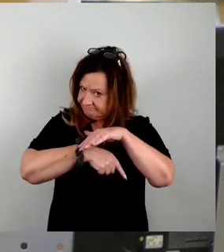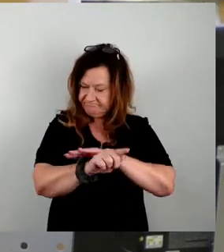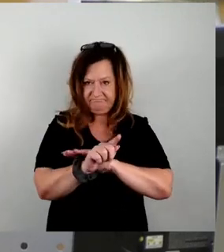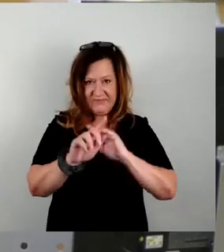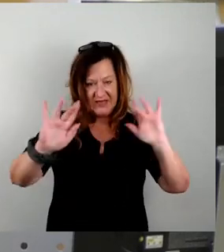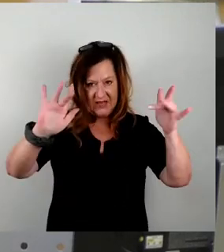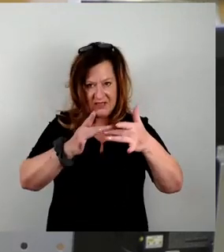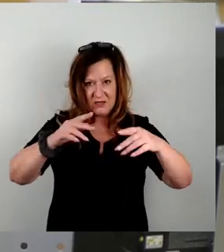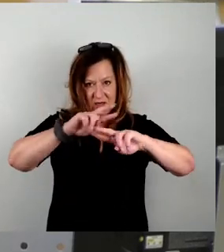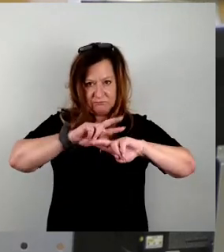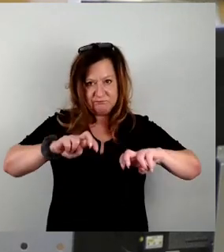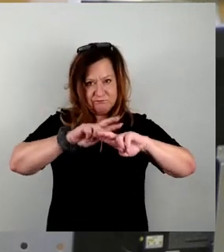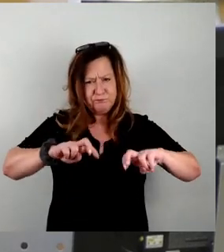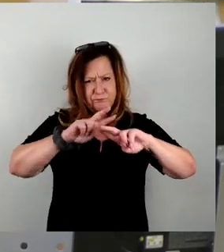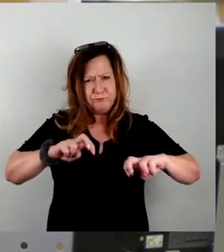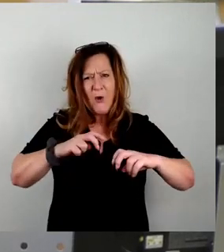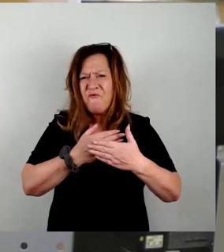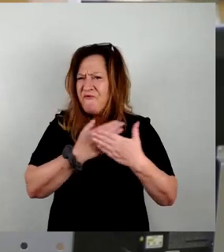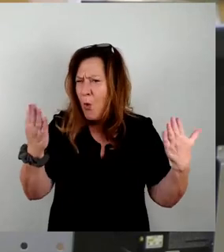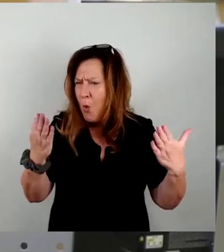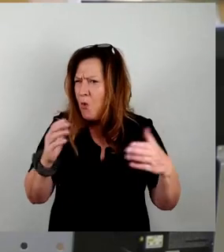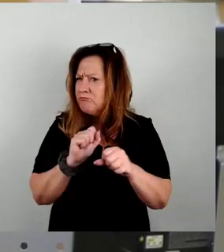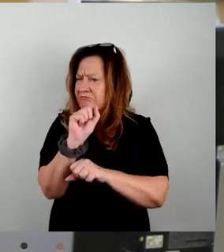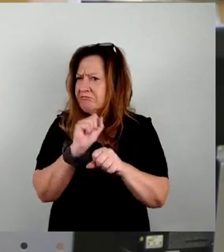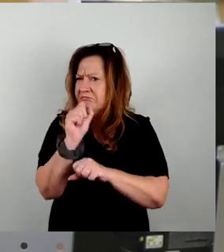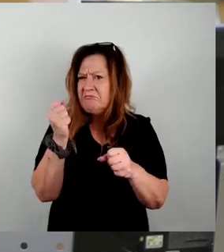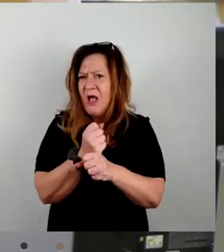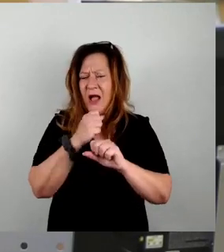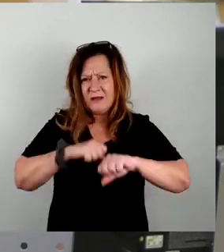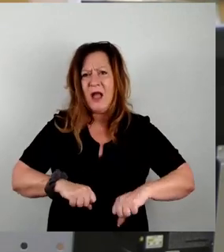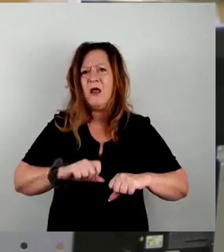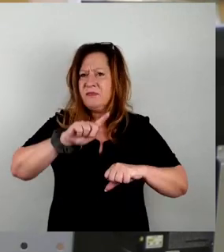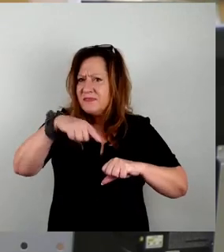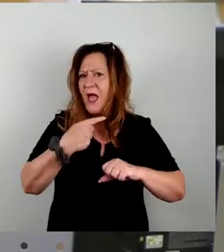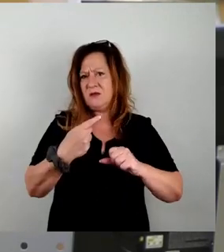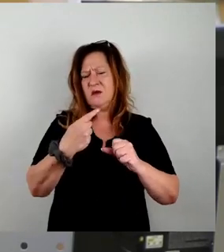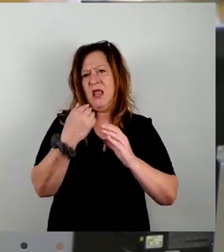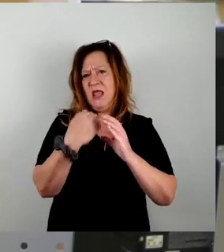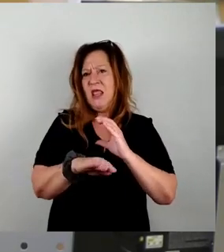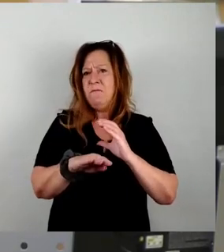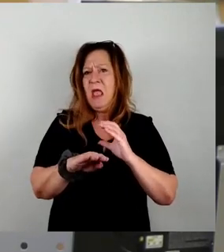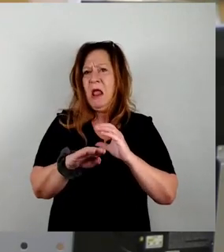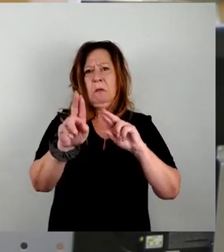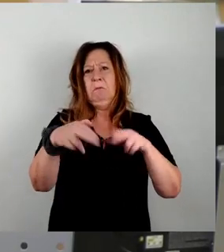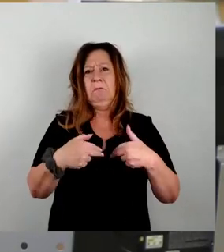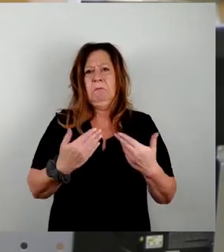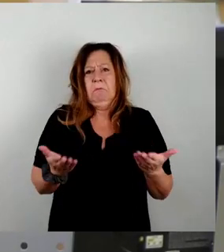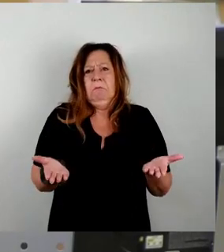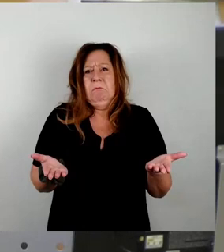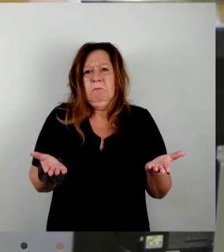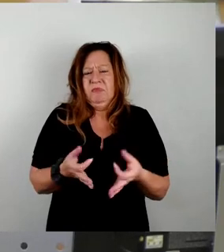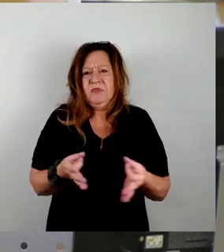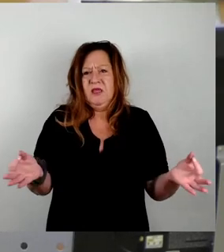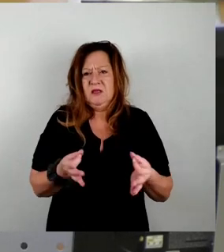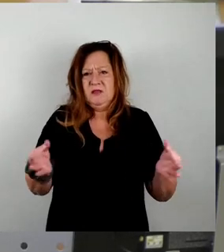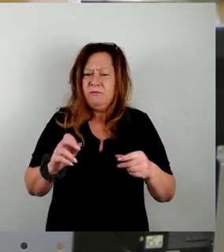könnte man dort mal Einspruch einlegen, habe dort eine E-Mail hingeschickt und dort tat sich nichts. Dann habe ich dort mal